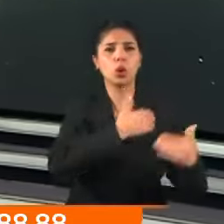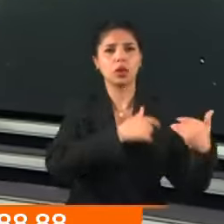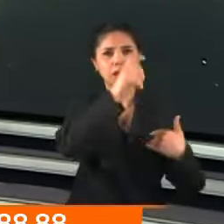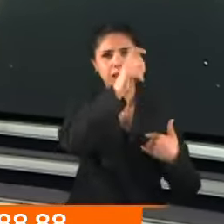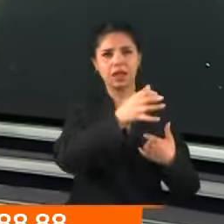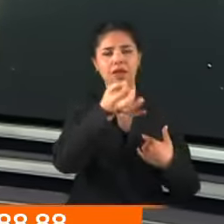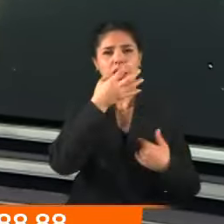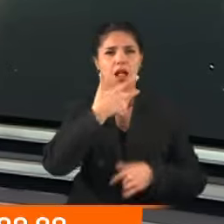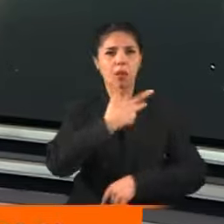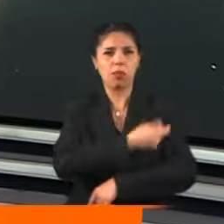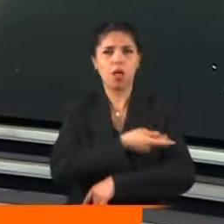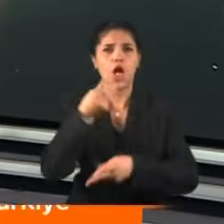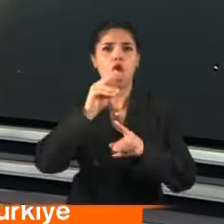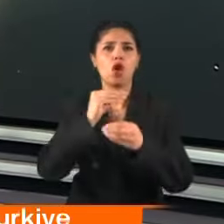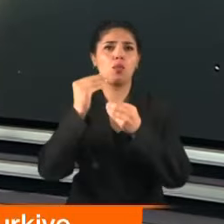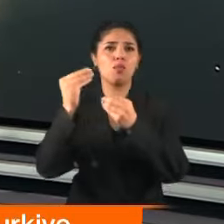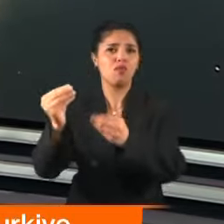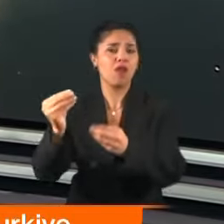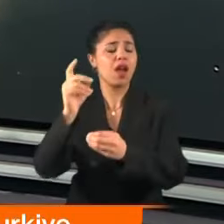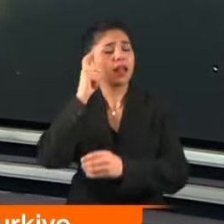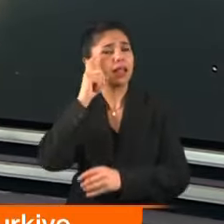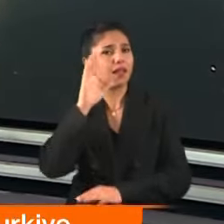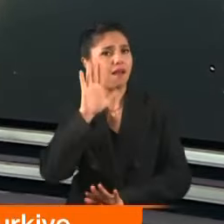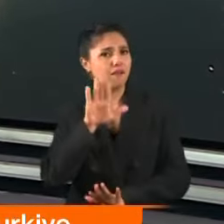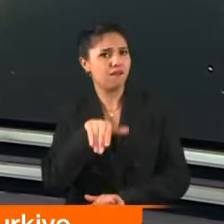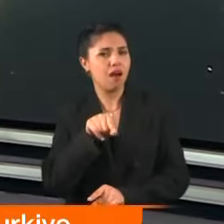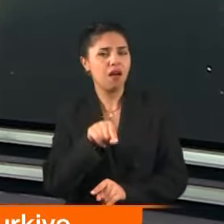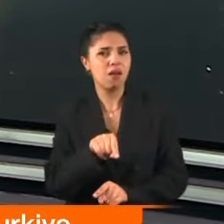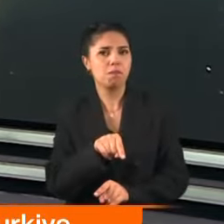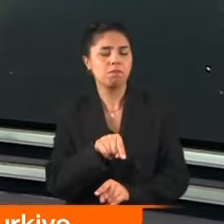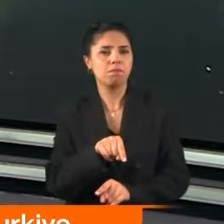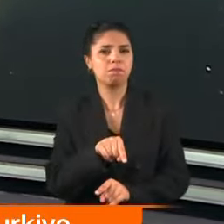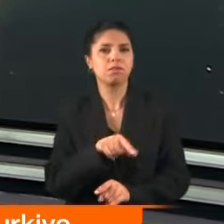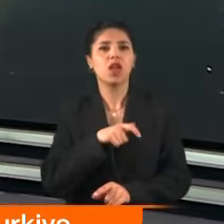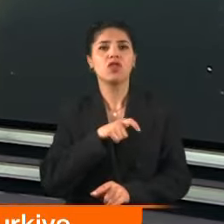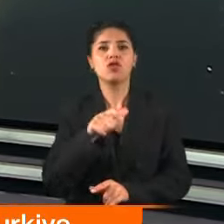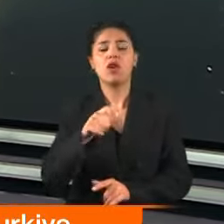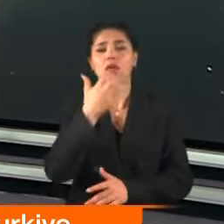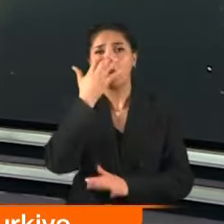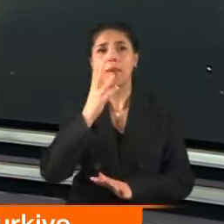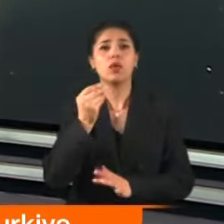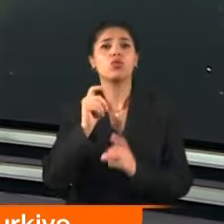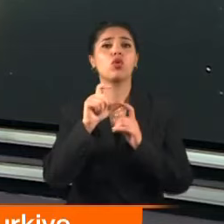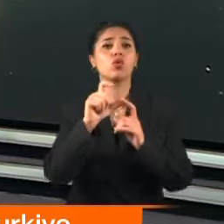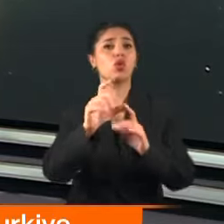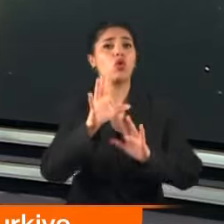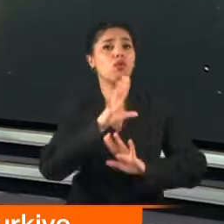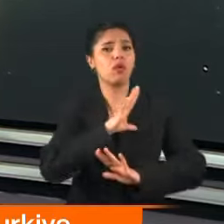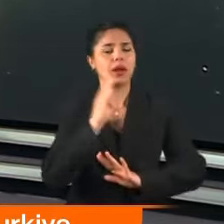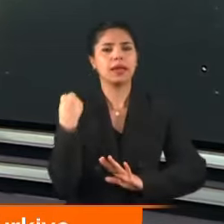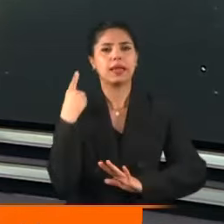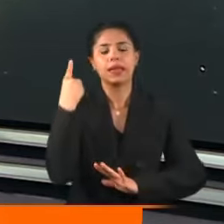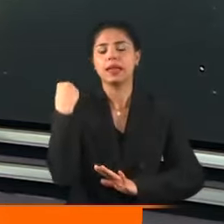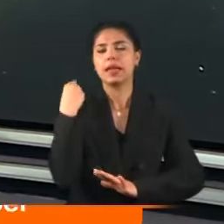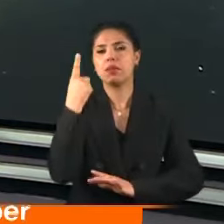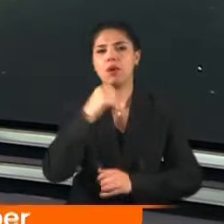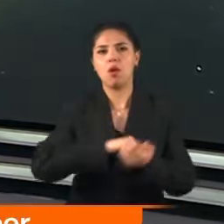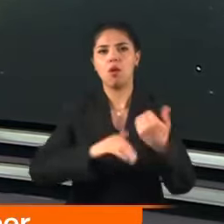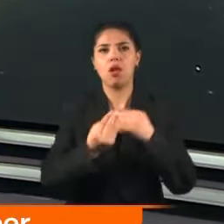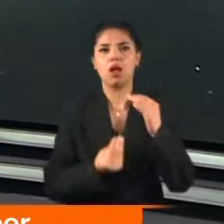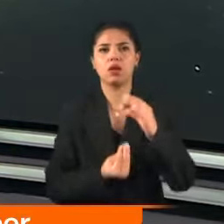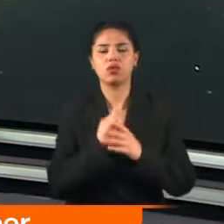ilaç enjekte edip ölümüne sebep olduğu iddiası gündeme gelmişti. Yanıt bulmayı bekleyen pek çok soru varken yeni bir skandal daha